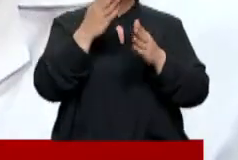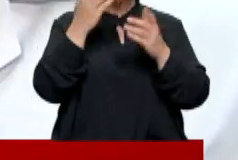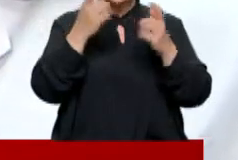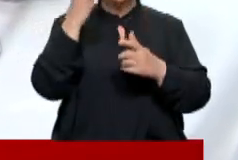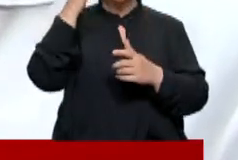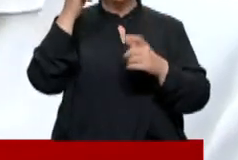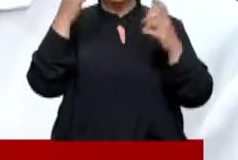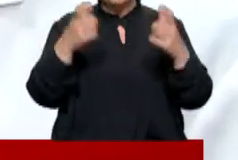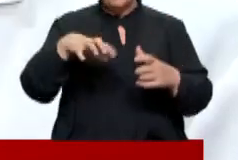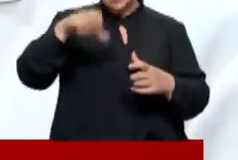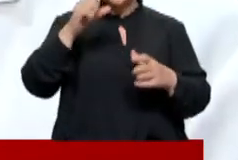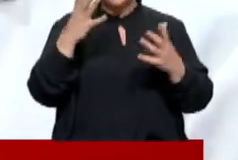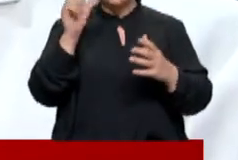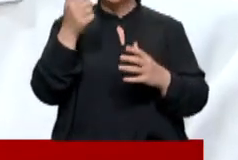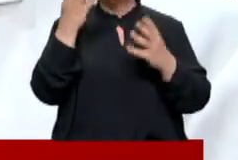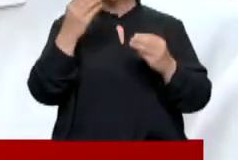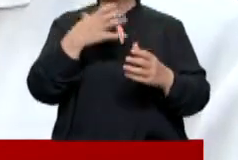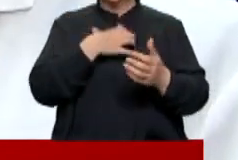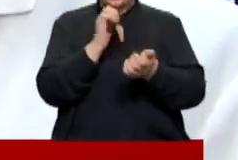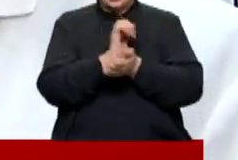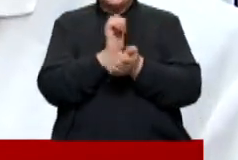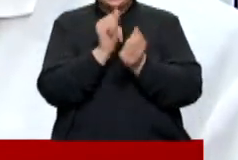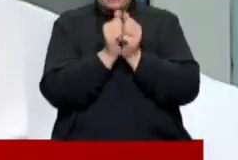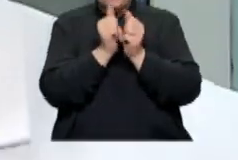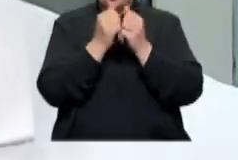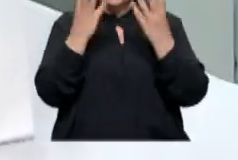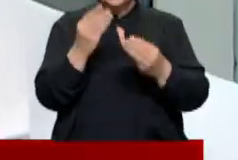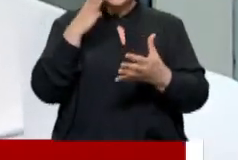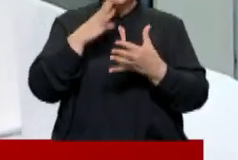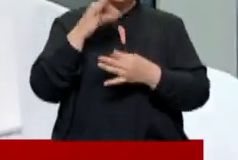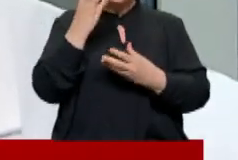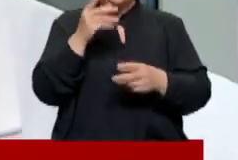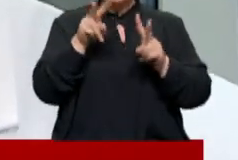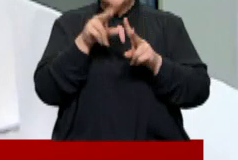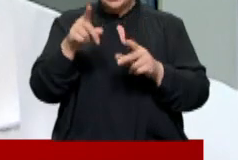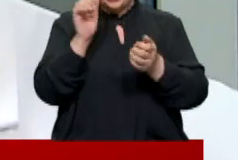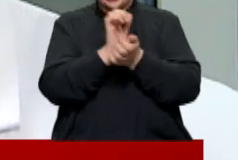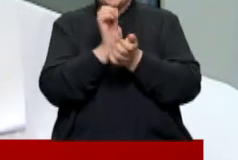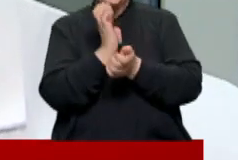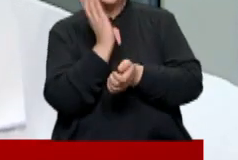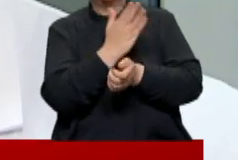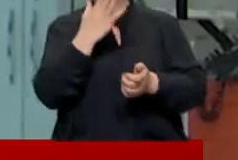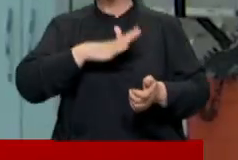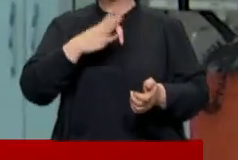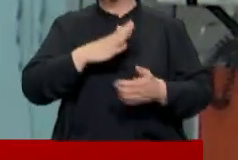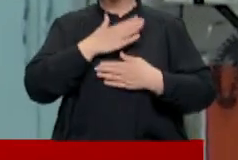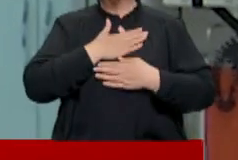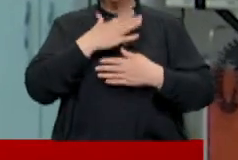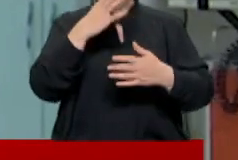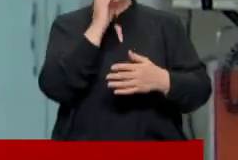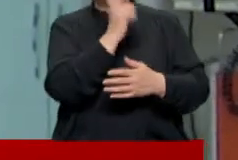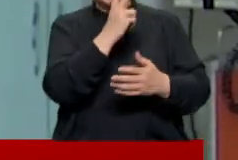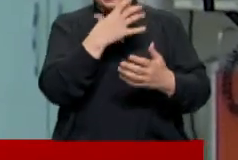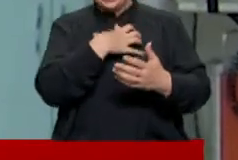bir merkez ama tabii ki önemli olan kendi ailesinin yanında olması. İnsani olarak Meryem'in ailesine kavuşmasını istiyoruz. Kendi